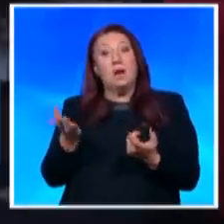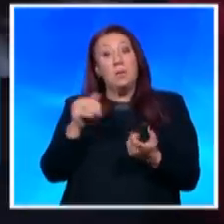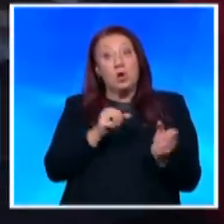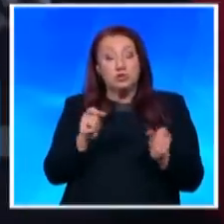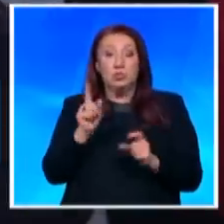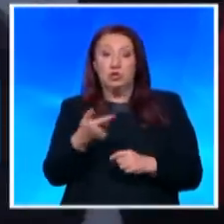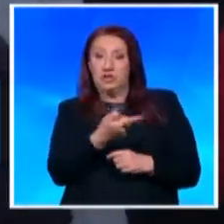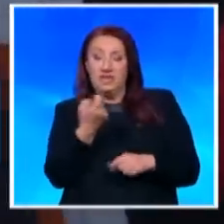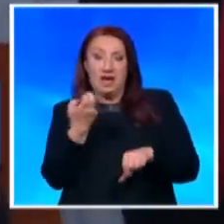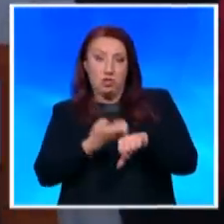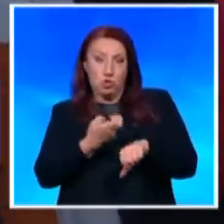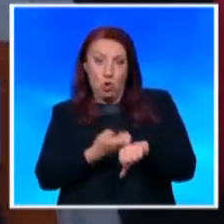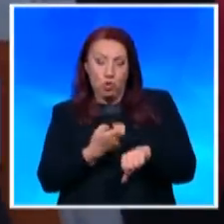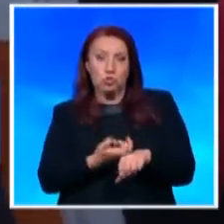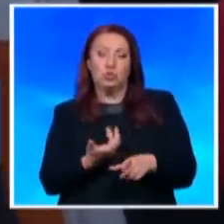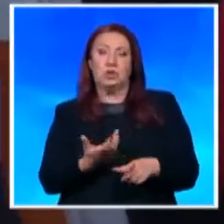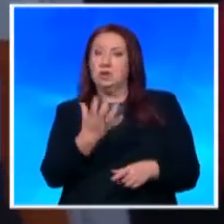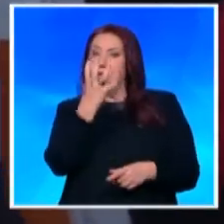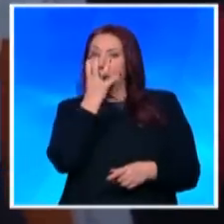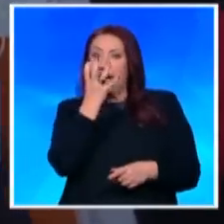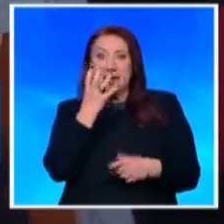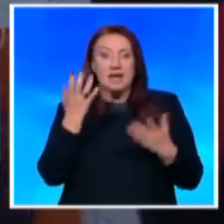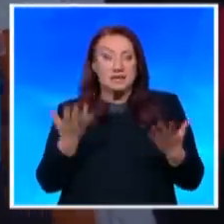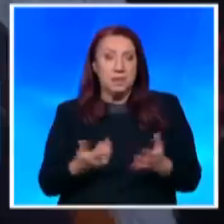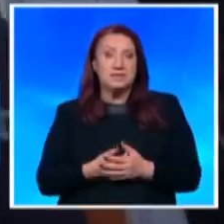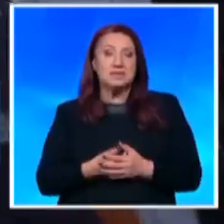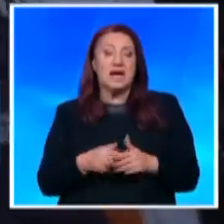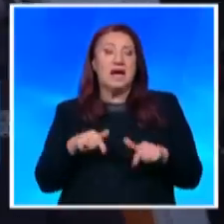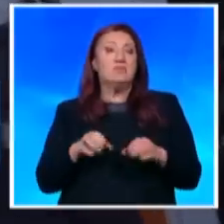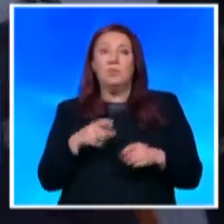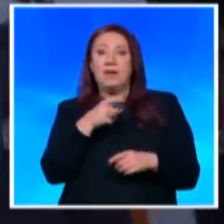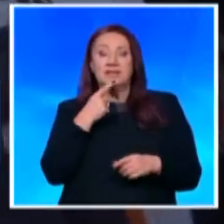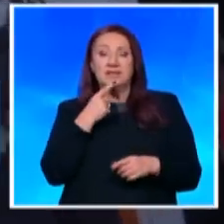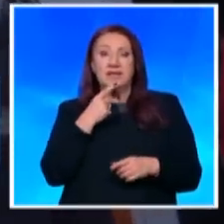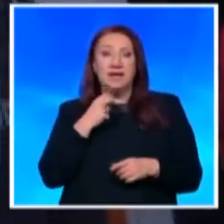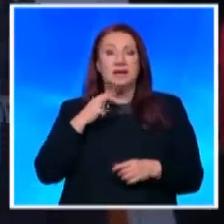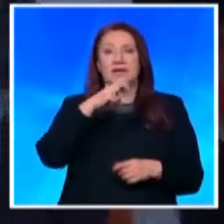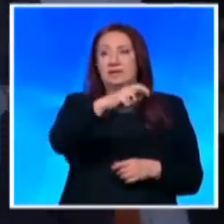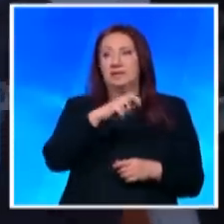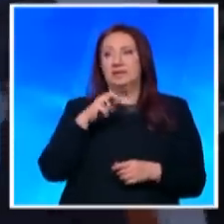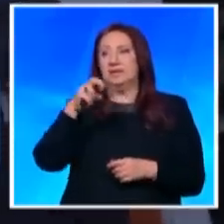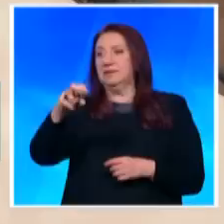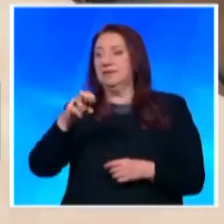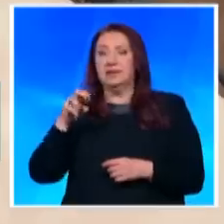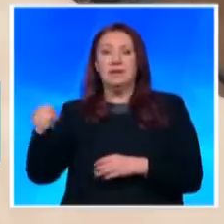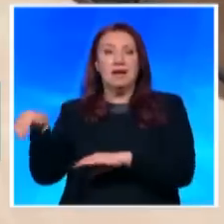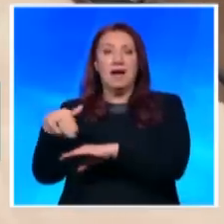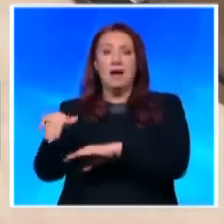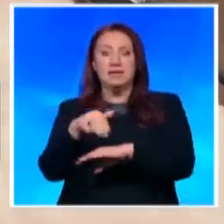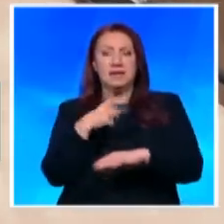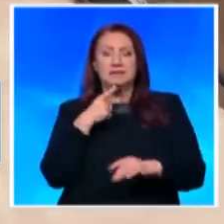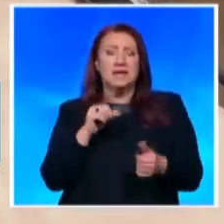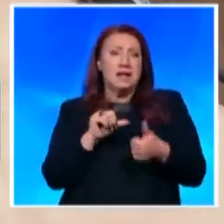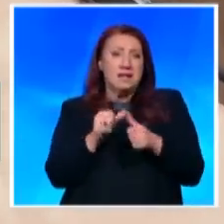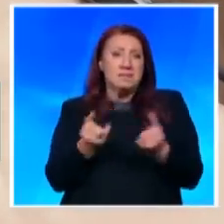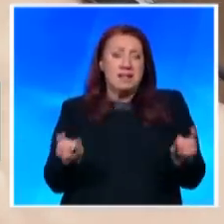са реанимационните екипи, които за съжаление в момента се разкарват по адреси, които са в доста по-леки случаи. Поглежда се вътре